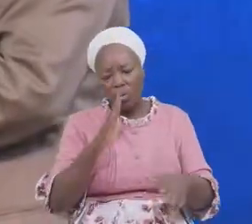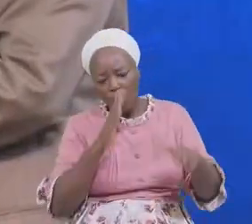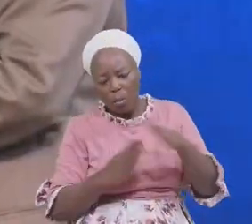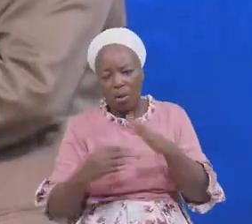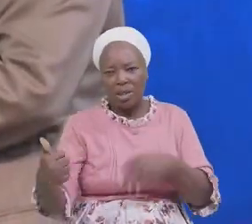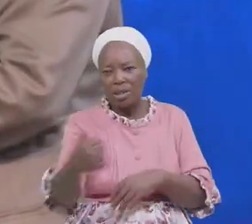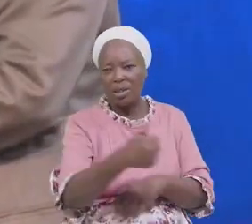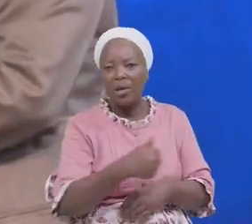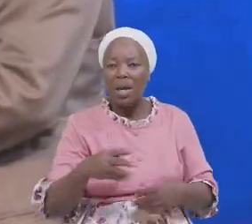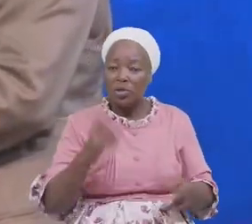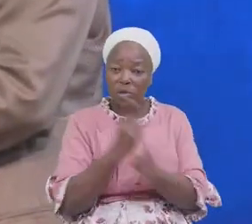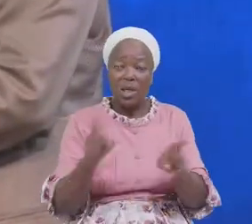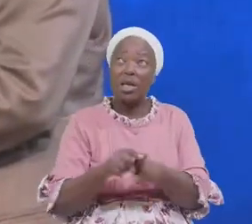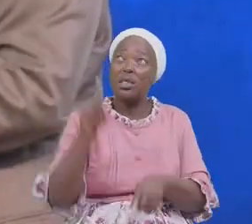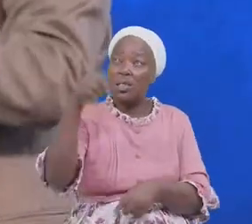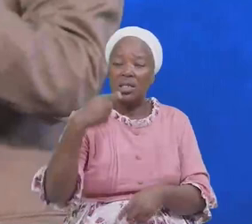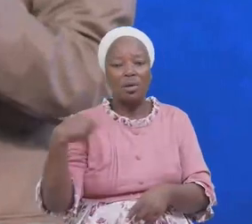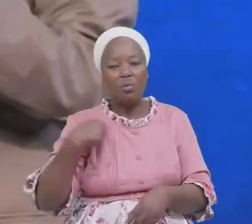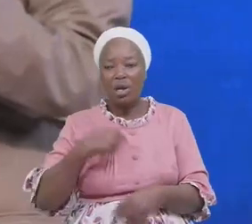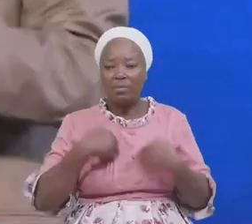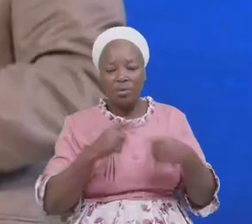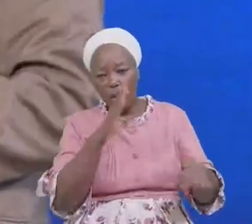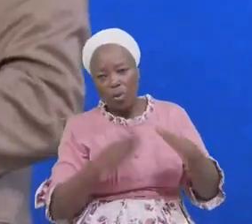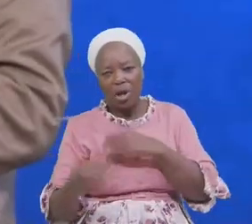Si nous nous humilions comme il a dit de nous humilier.